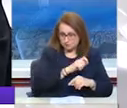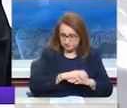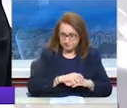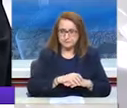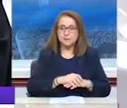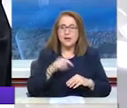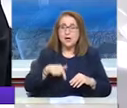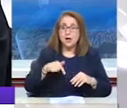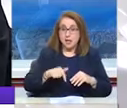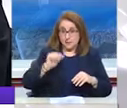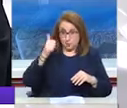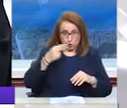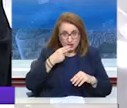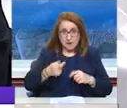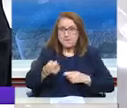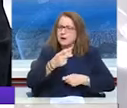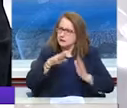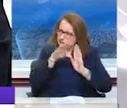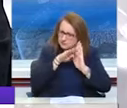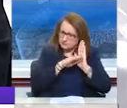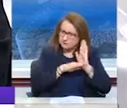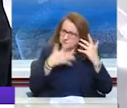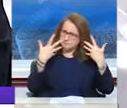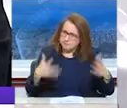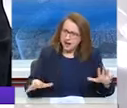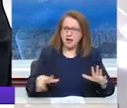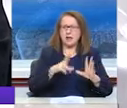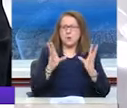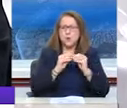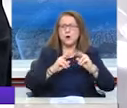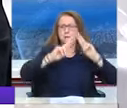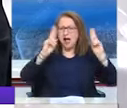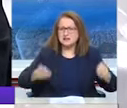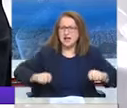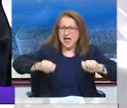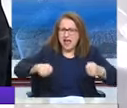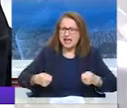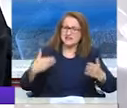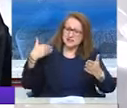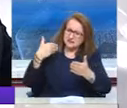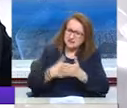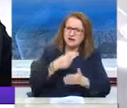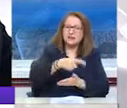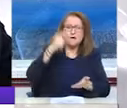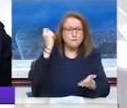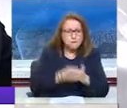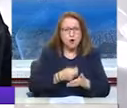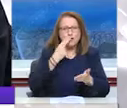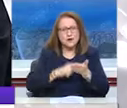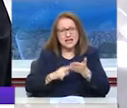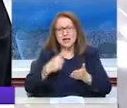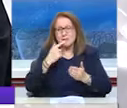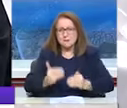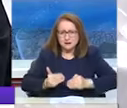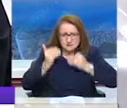δραστικά επιχειρήσεις, το οποίο είναι ήδη γνωστό, έχει αναστολές φορολογικές και ασφαλιστικές και αποζημίωση ειδικού σκοπού και όσα είπαν οι